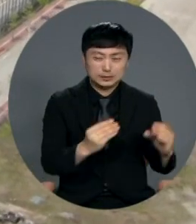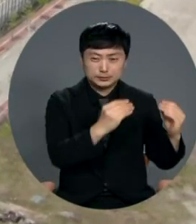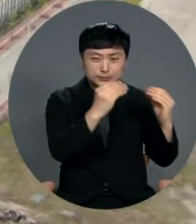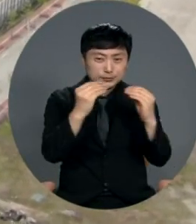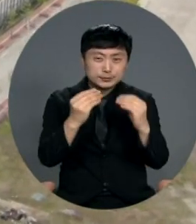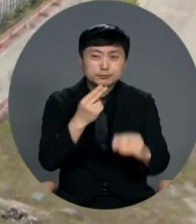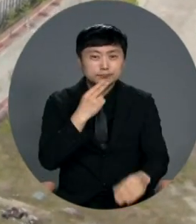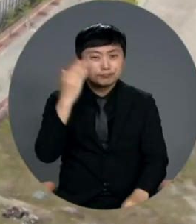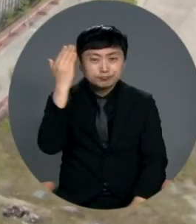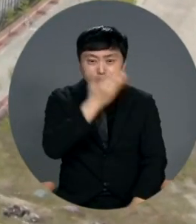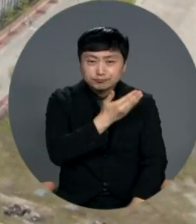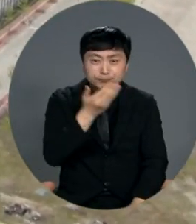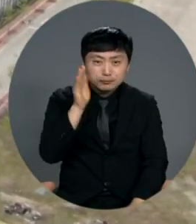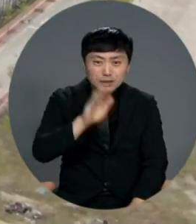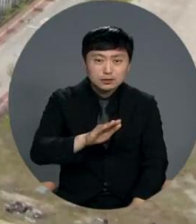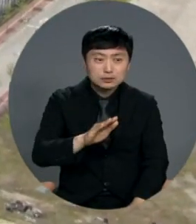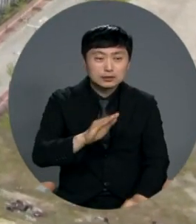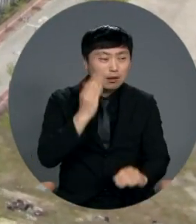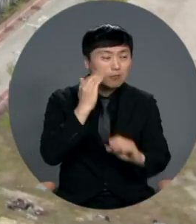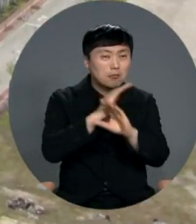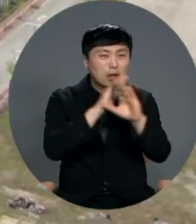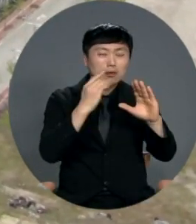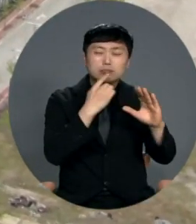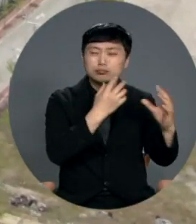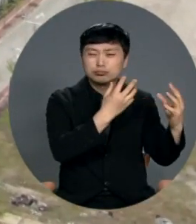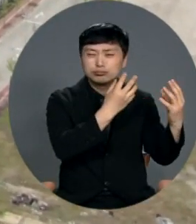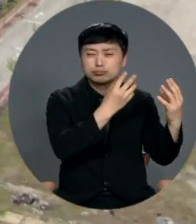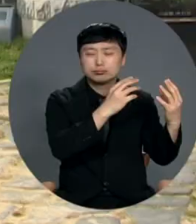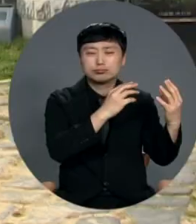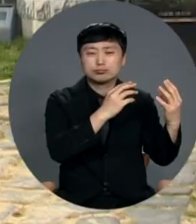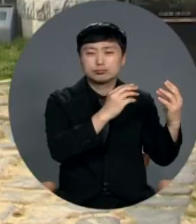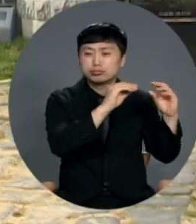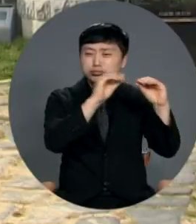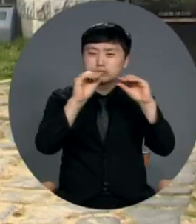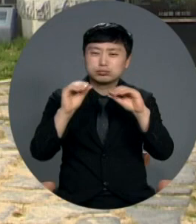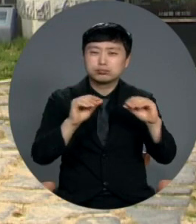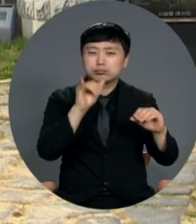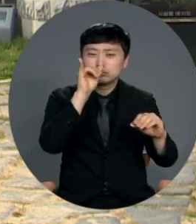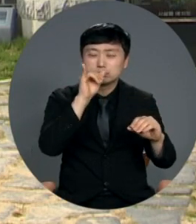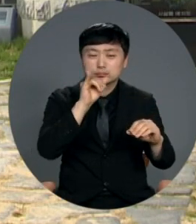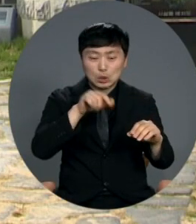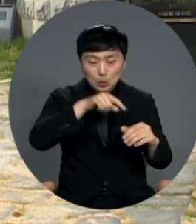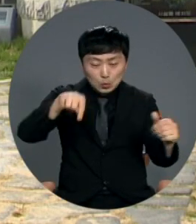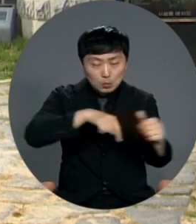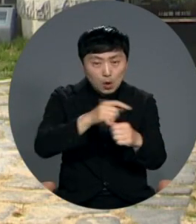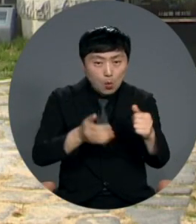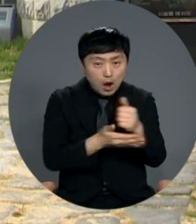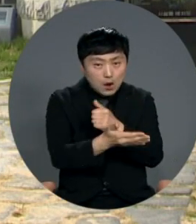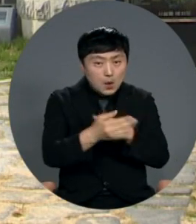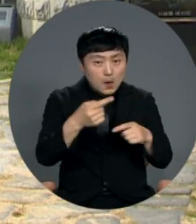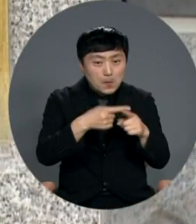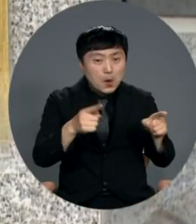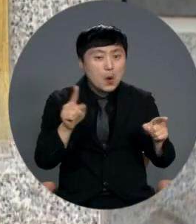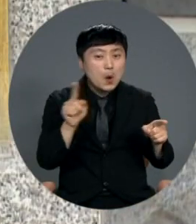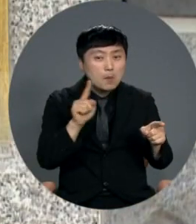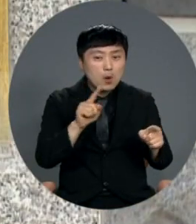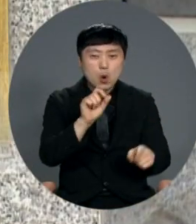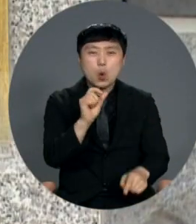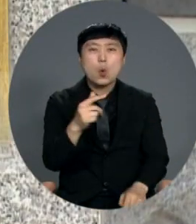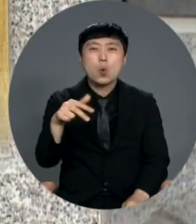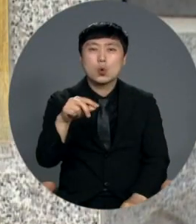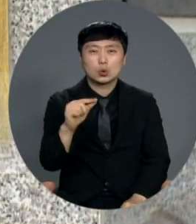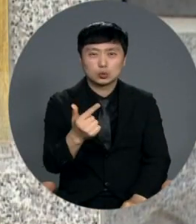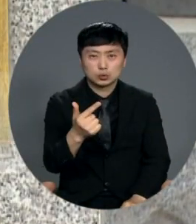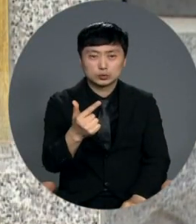없이 맑은 날이지만 하늘이 부었습니다 지난해 2일대 환경 영향 평가 결과 대기 오염에 지표가 되는 오존이